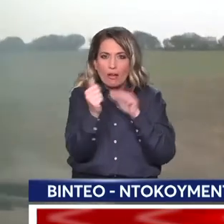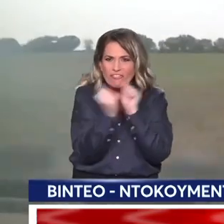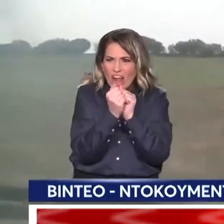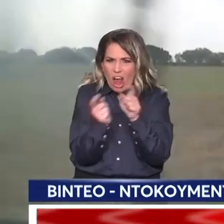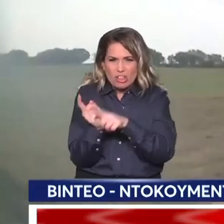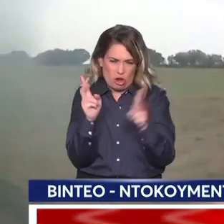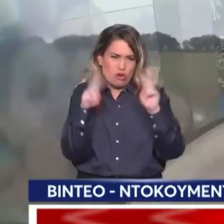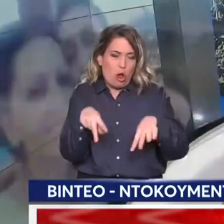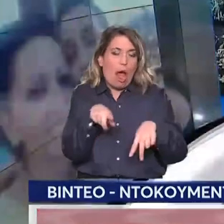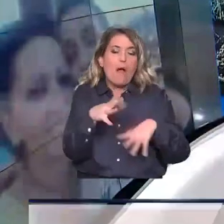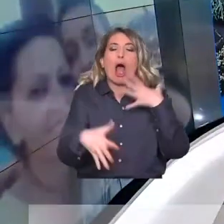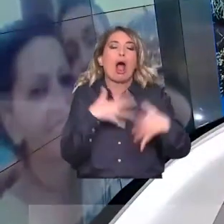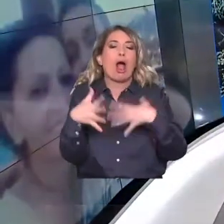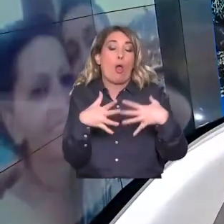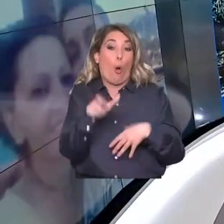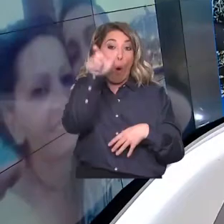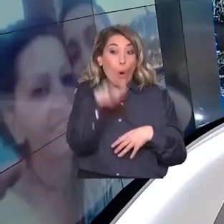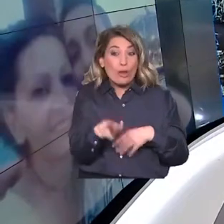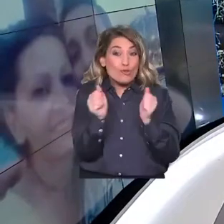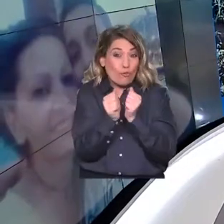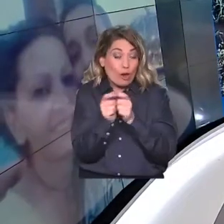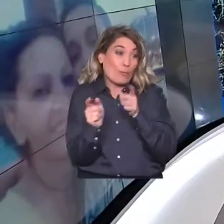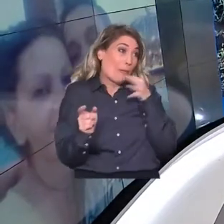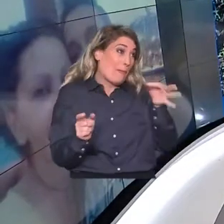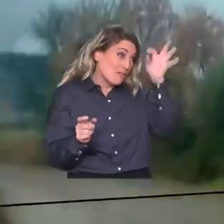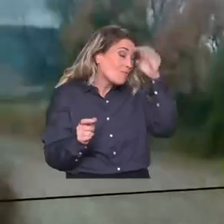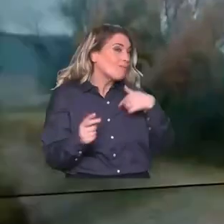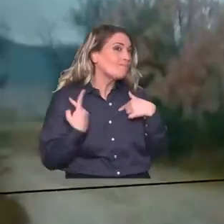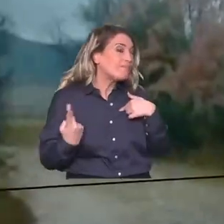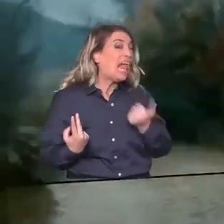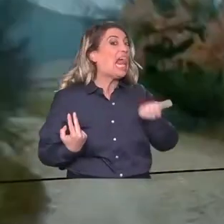Ερώτημα από τα δεκάδες που προκύπτουν και που δυσκολεύεσαι να τα βάλεις σε σειρά.